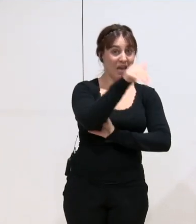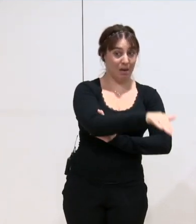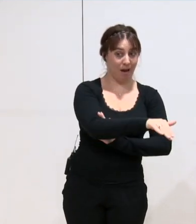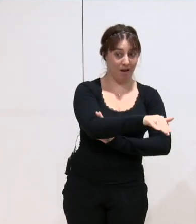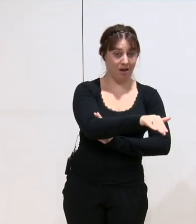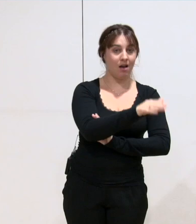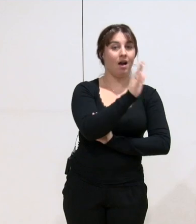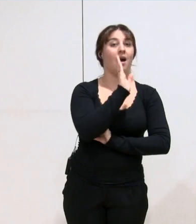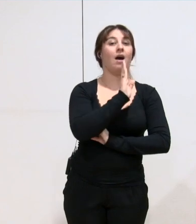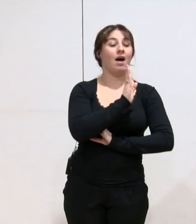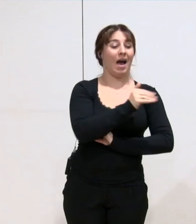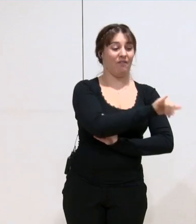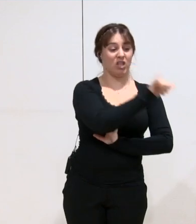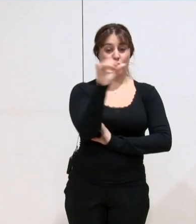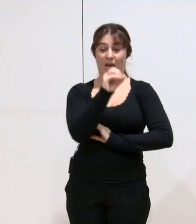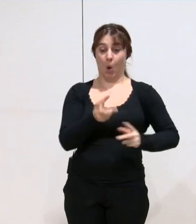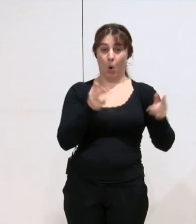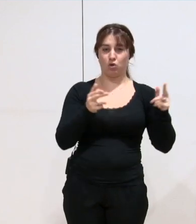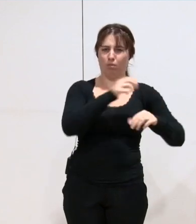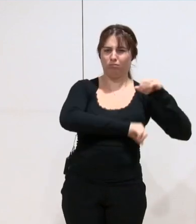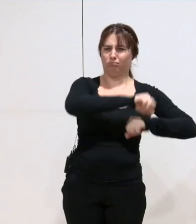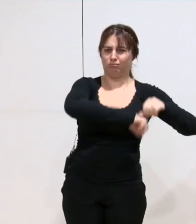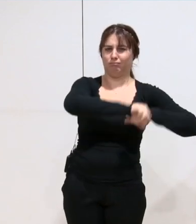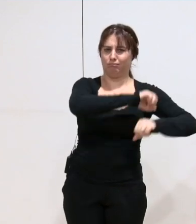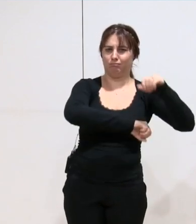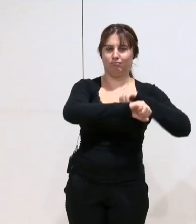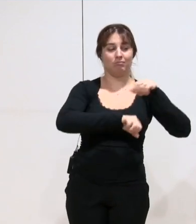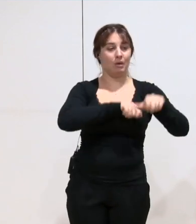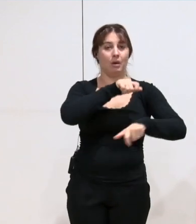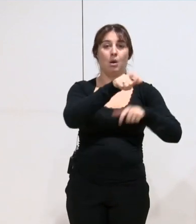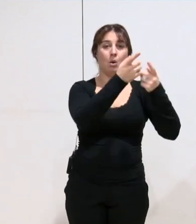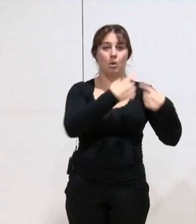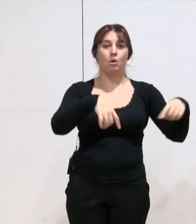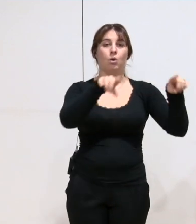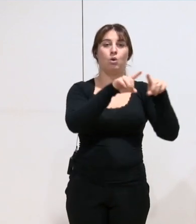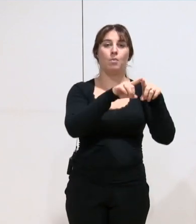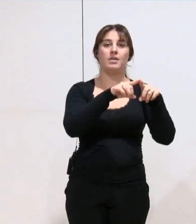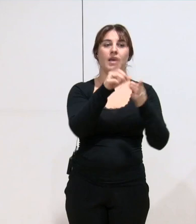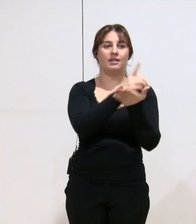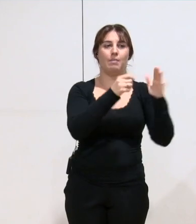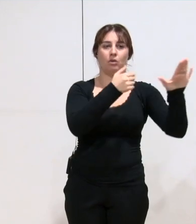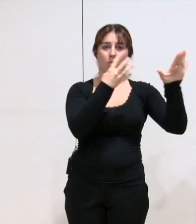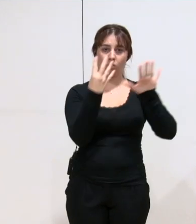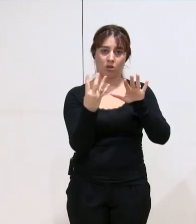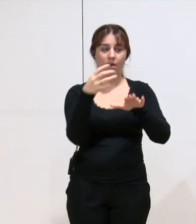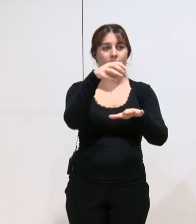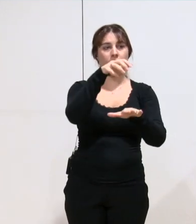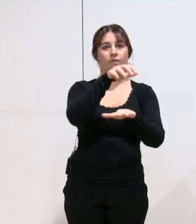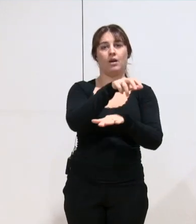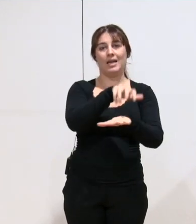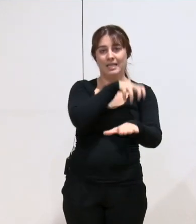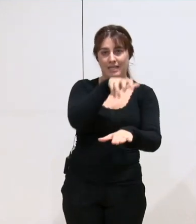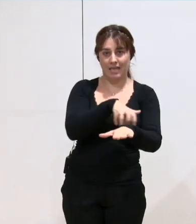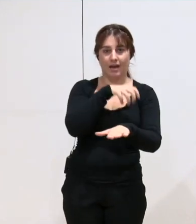période d'avril à octobre, auxquelles participent les comités du Rhône, de l'Isère, de la